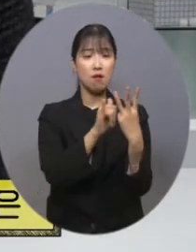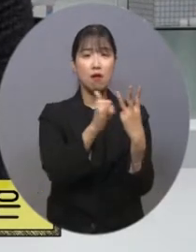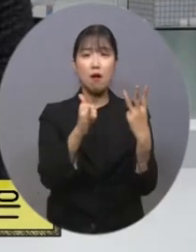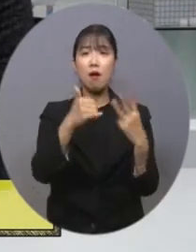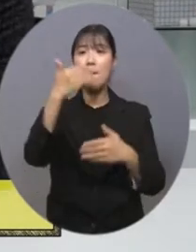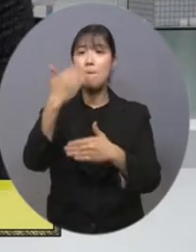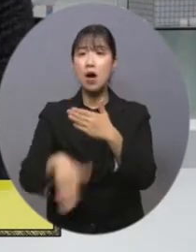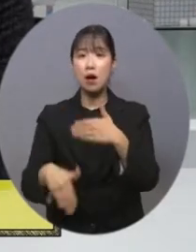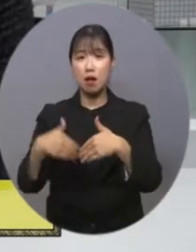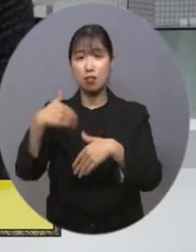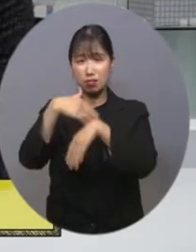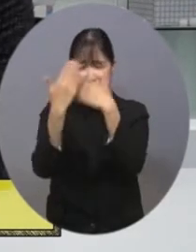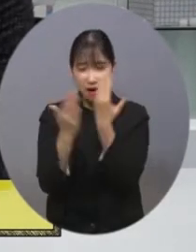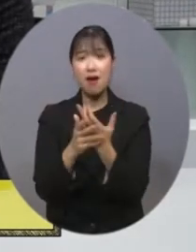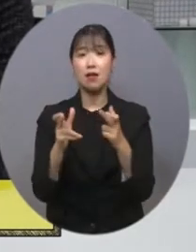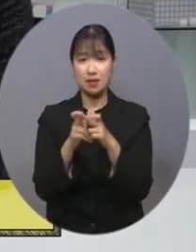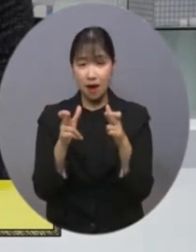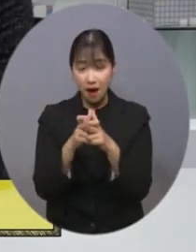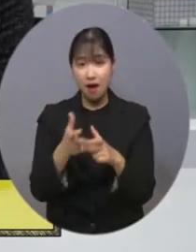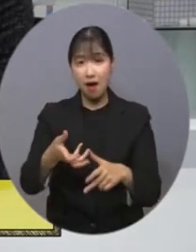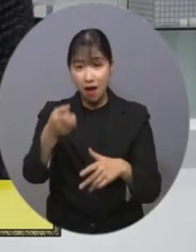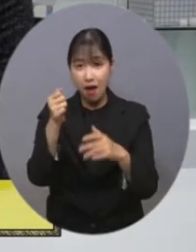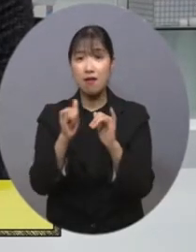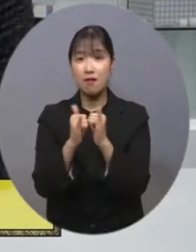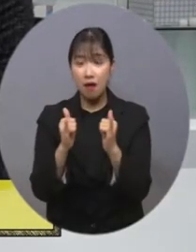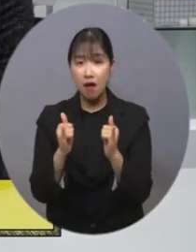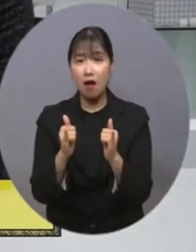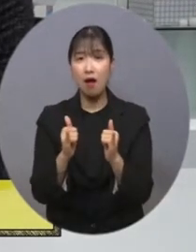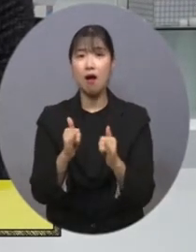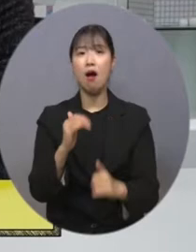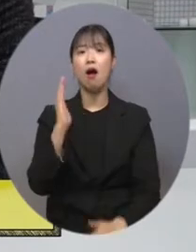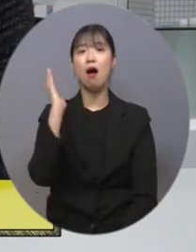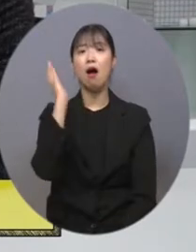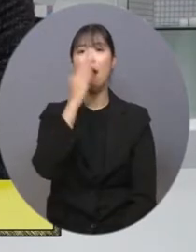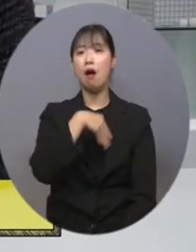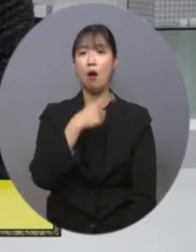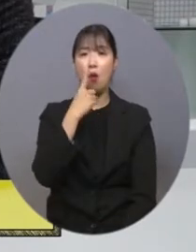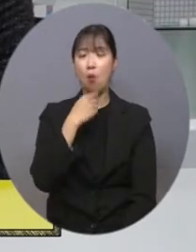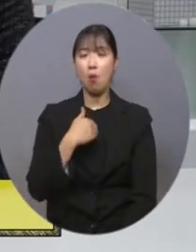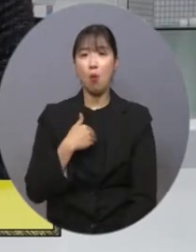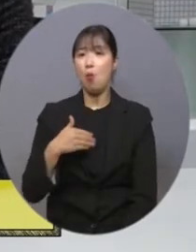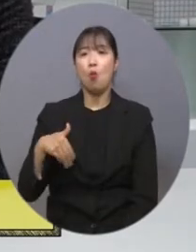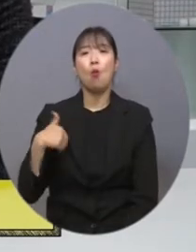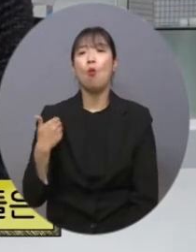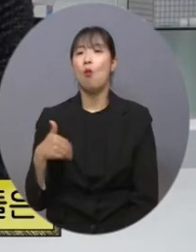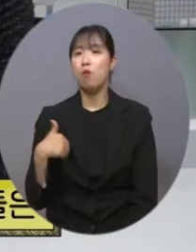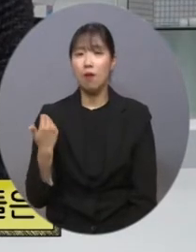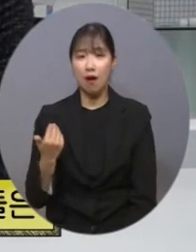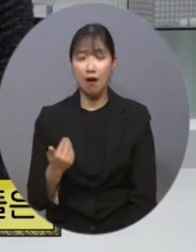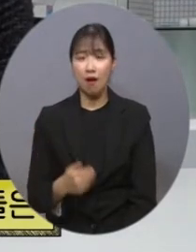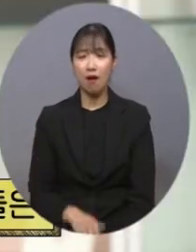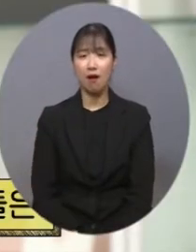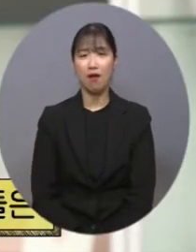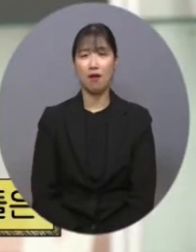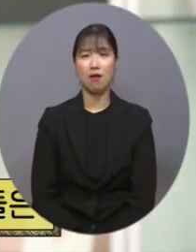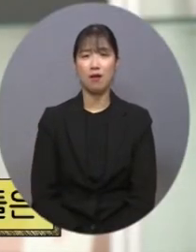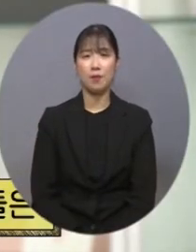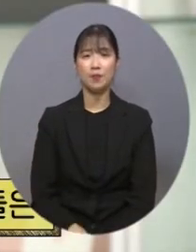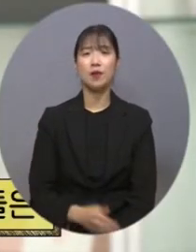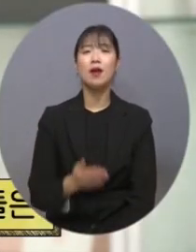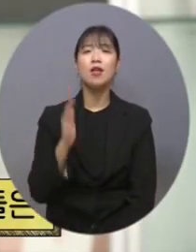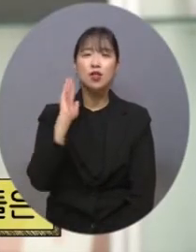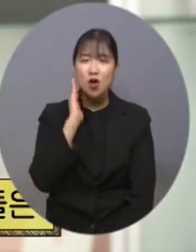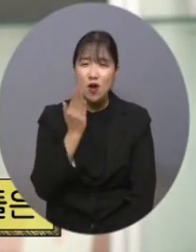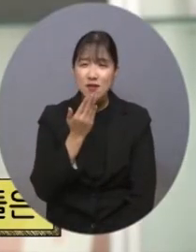말고 나머지 분들은 다 장애 사원 분들이신 거네요? 예, 저는 몰랐어요, 정말. 그래서 조금